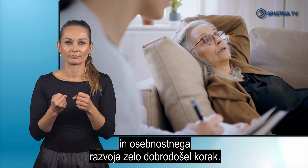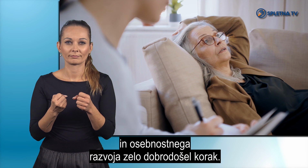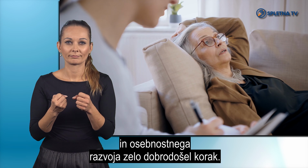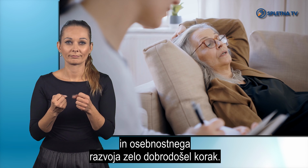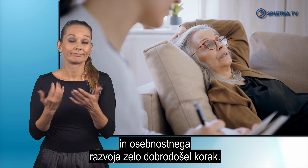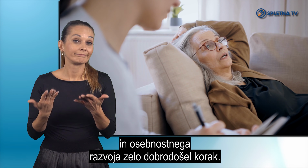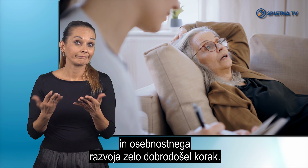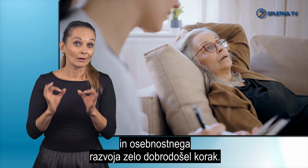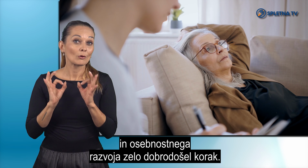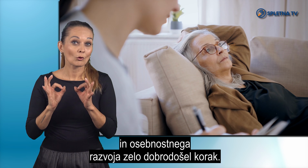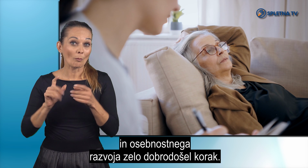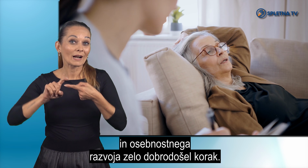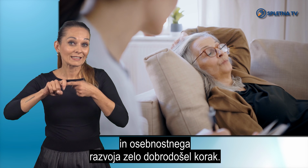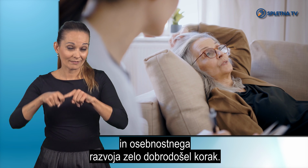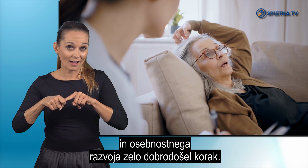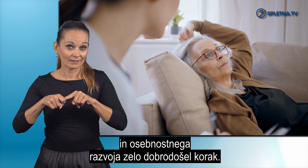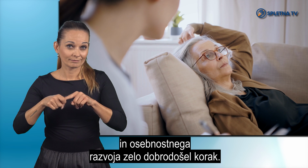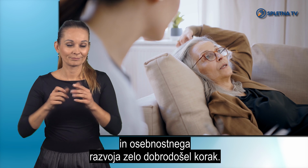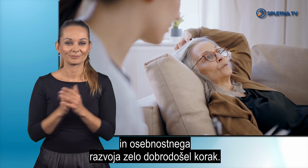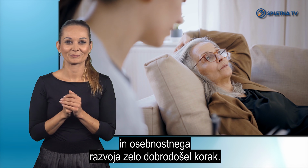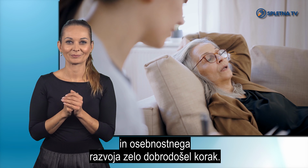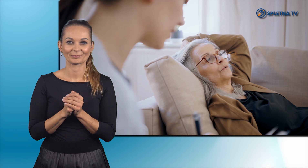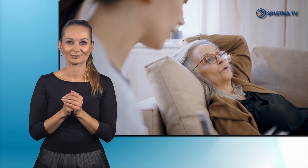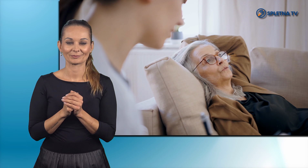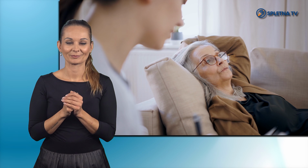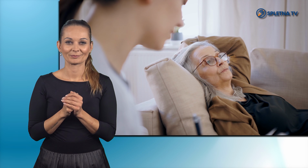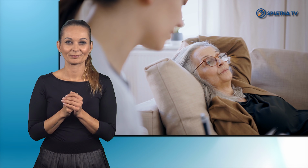bom rekel, dobrodošel korak.